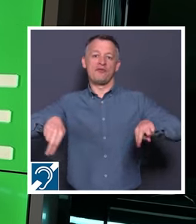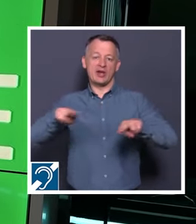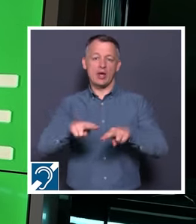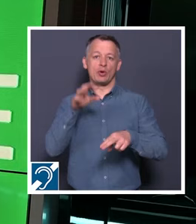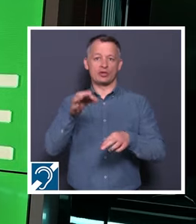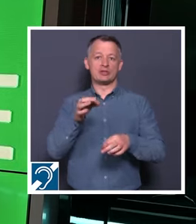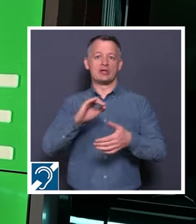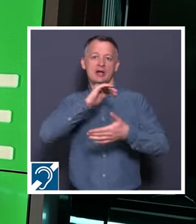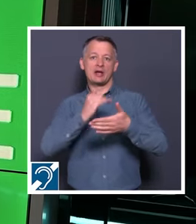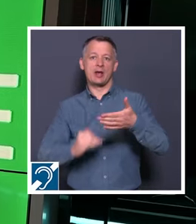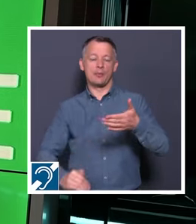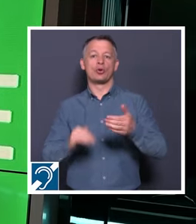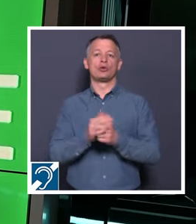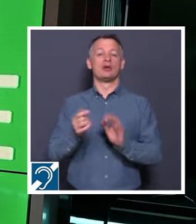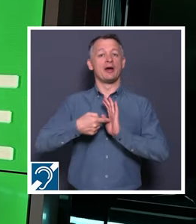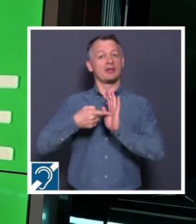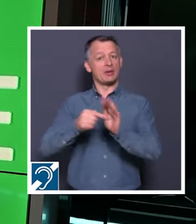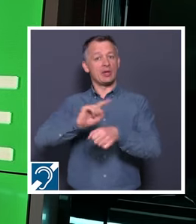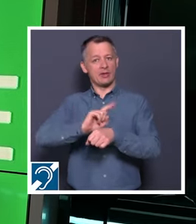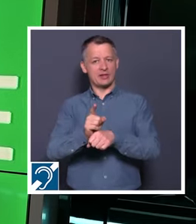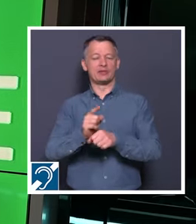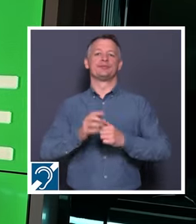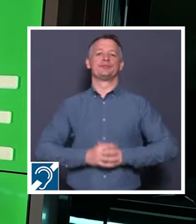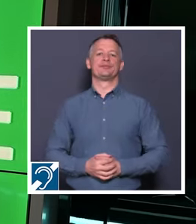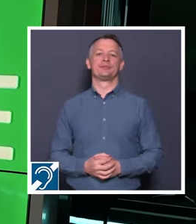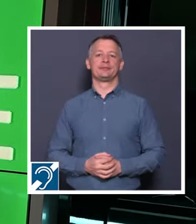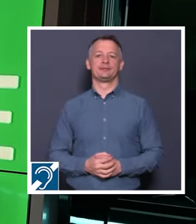Centrul pentru Jurnalism Independent vi le arătăm imediat.